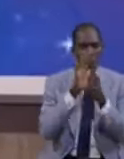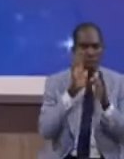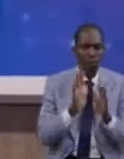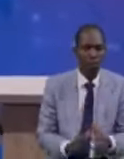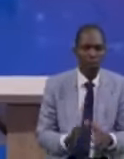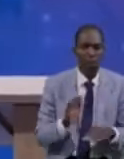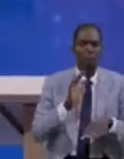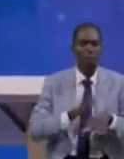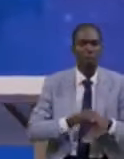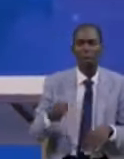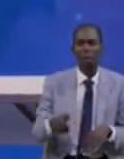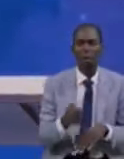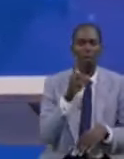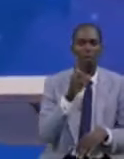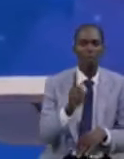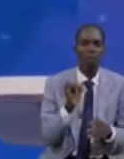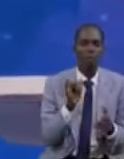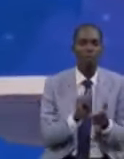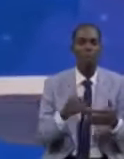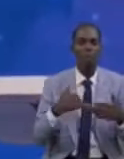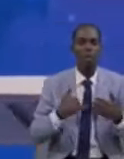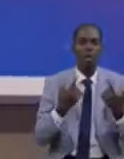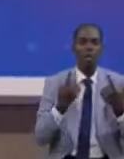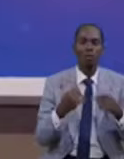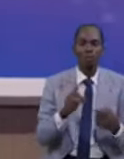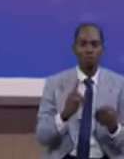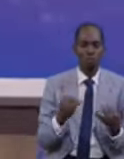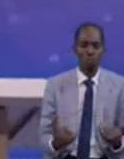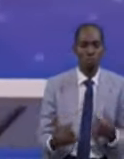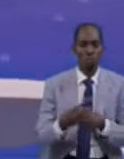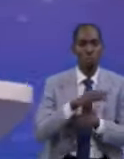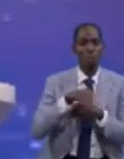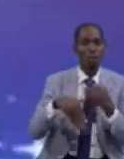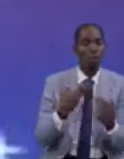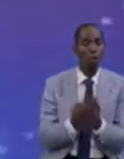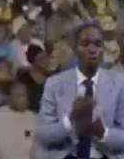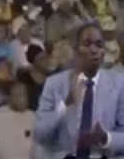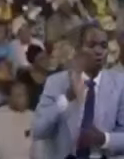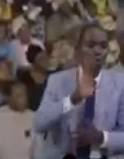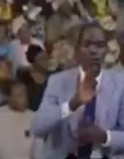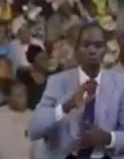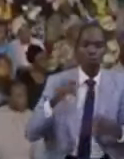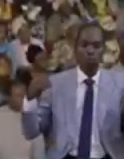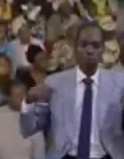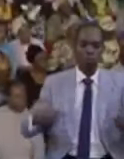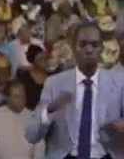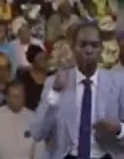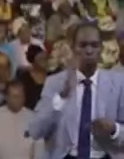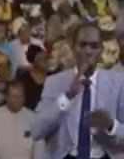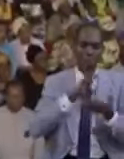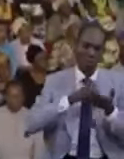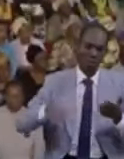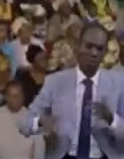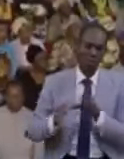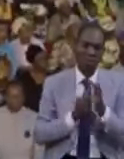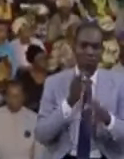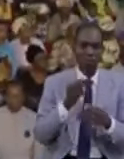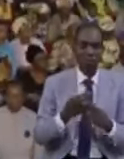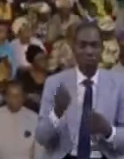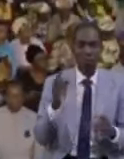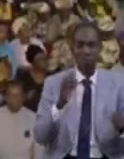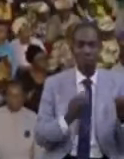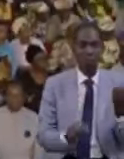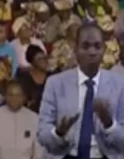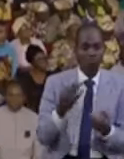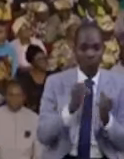que ce soit est venu aujourd'hui toutes tes afflictions seront ôtées mes afflictions seront ôées